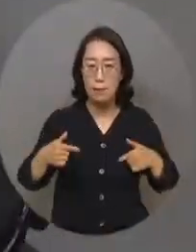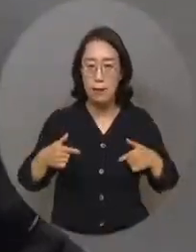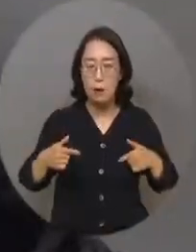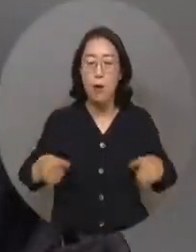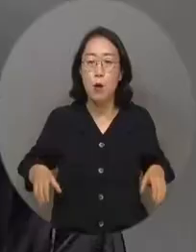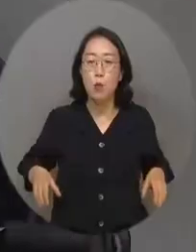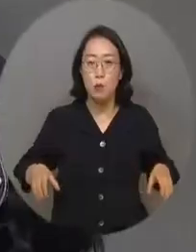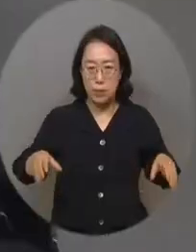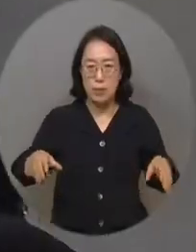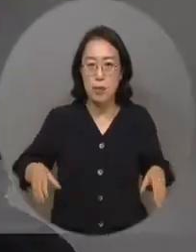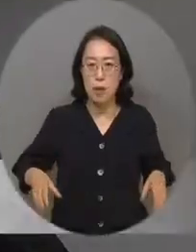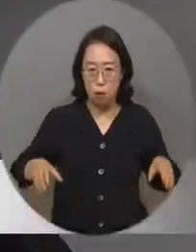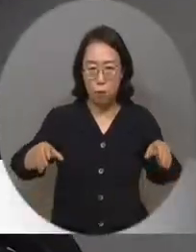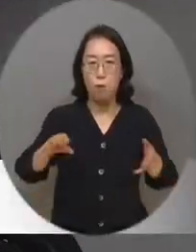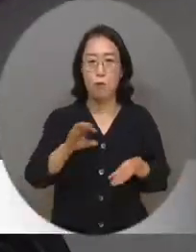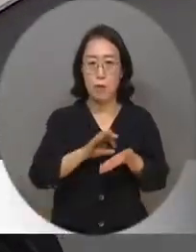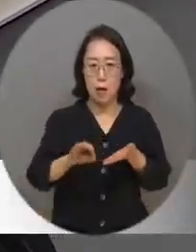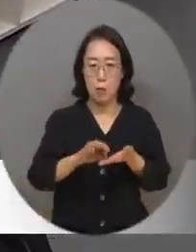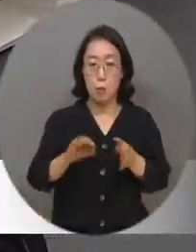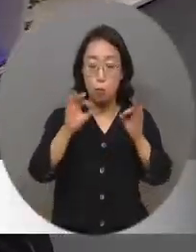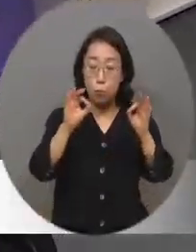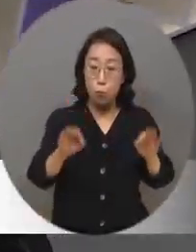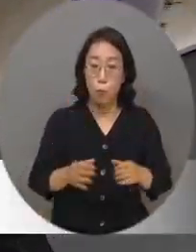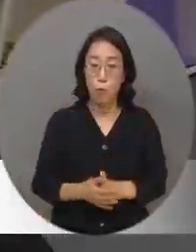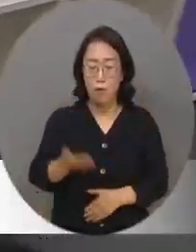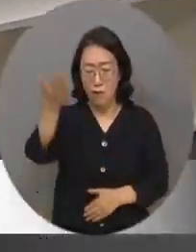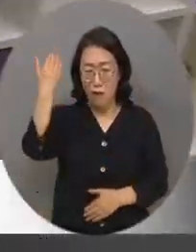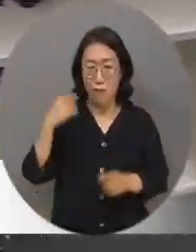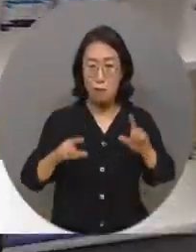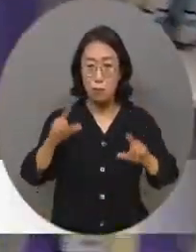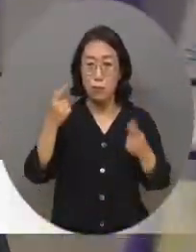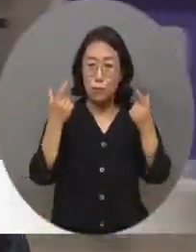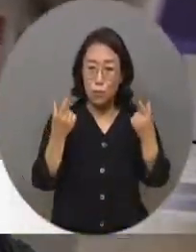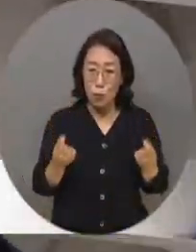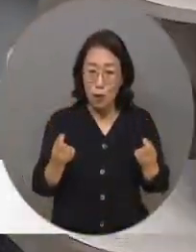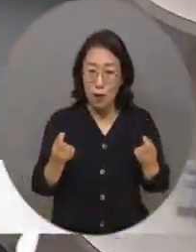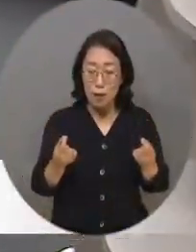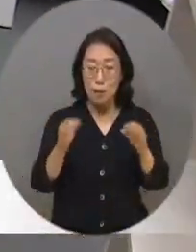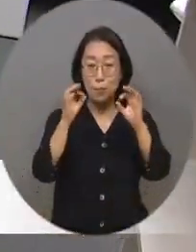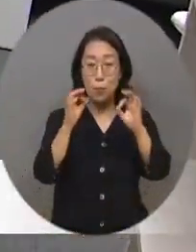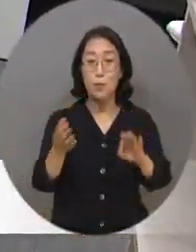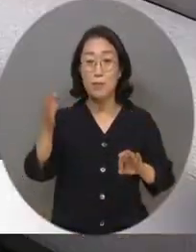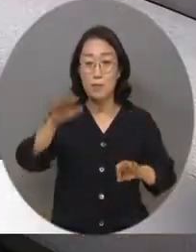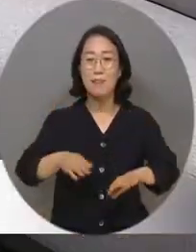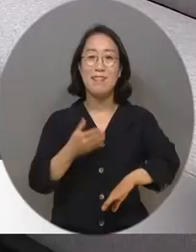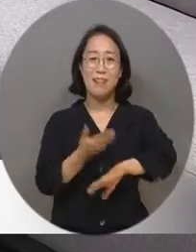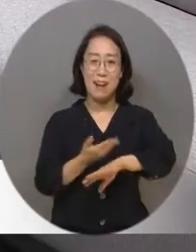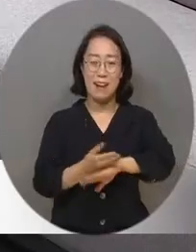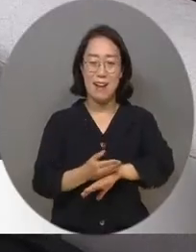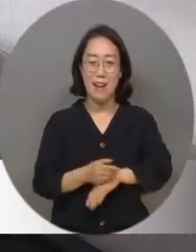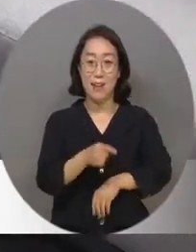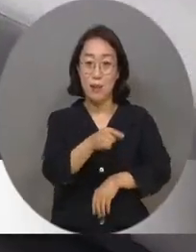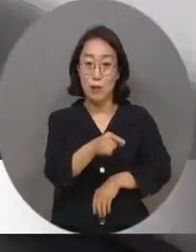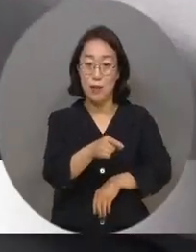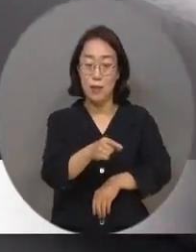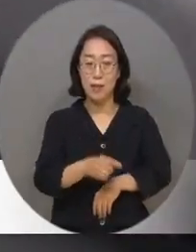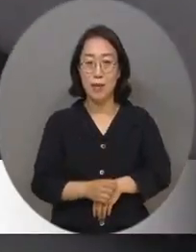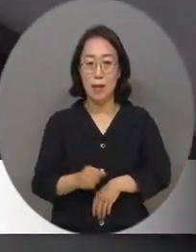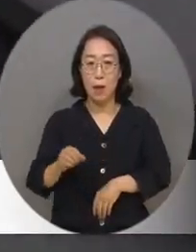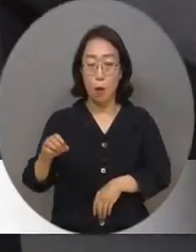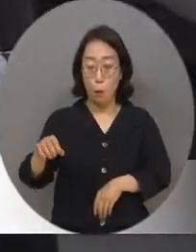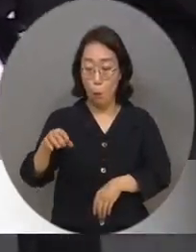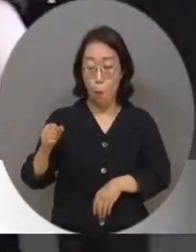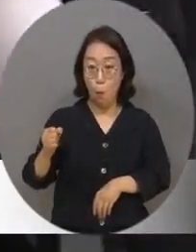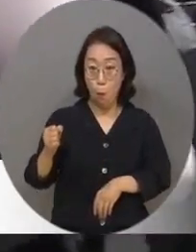외출을 하게 됩니다. 얼핏 보면 전통적인 수동 휠체어를 사용하는 것처럼 보이지만 오른쪽에 있는 조이스틱을